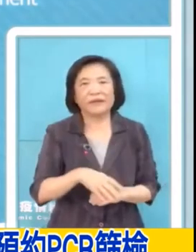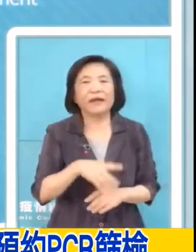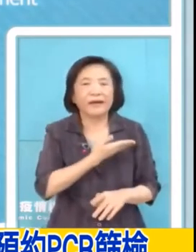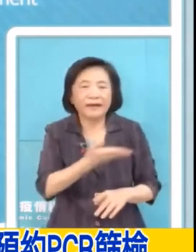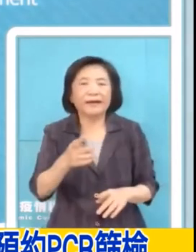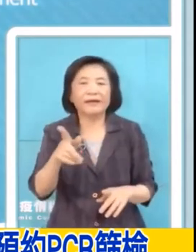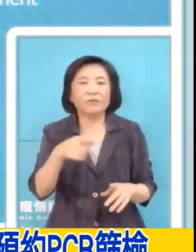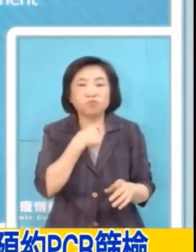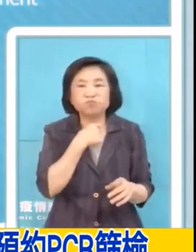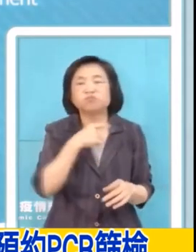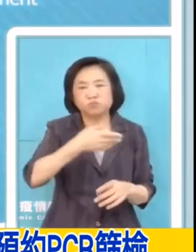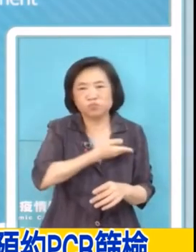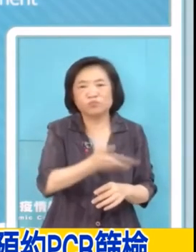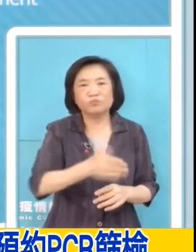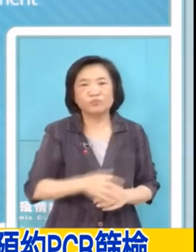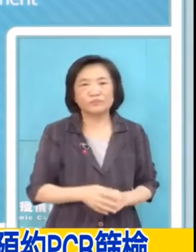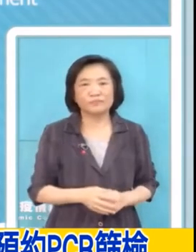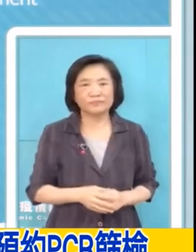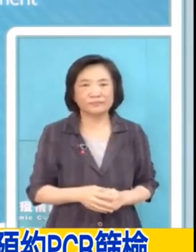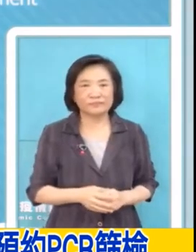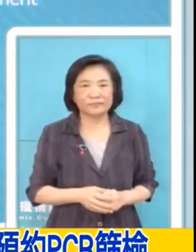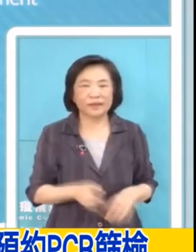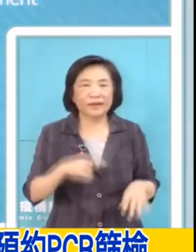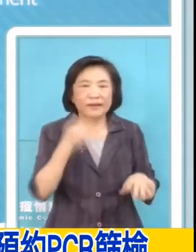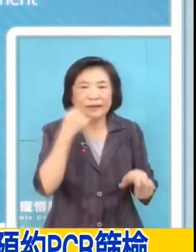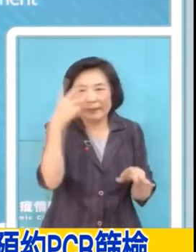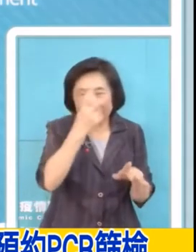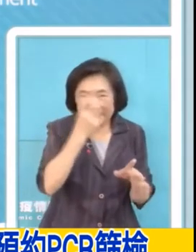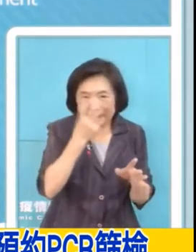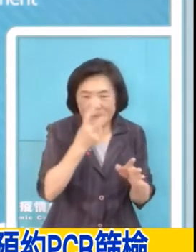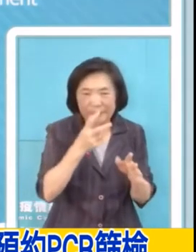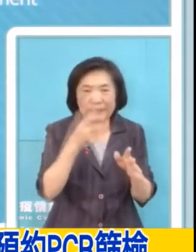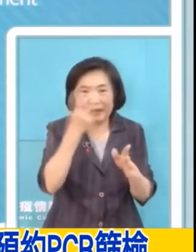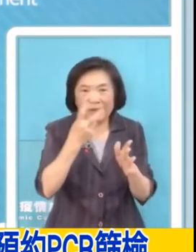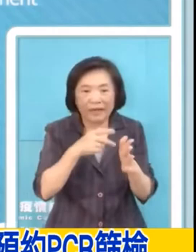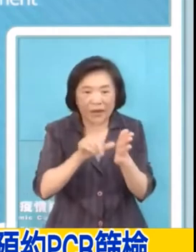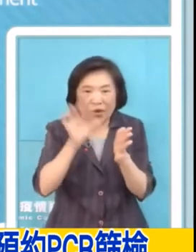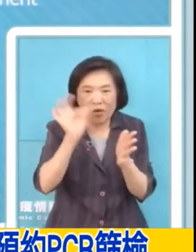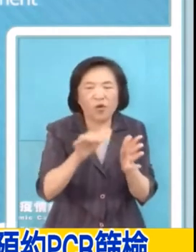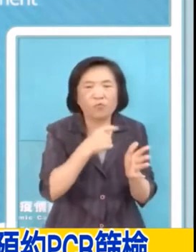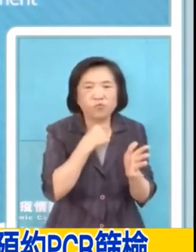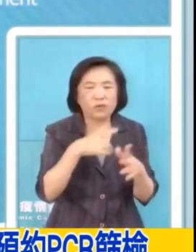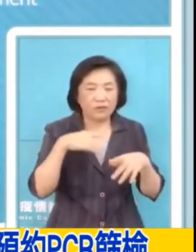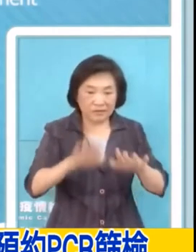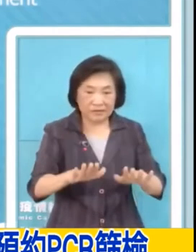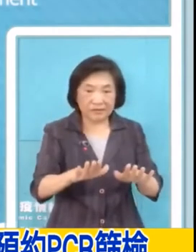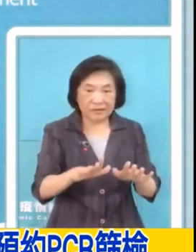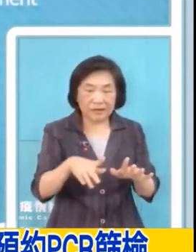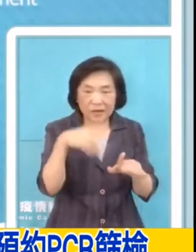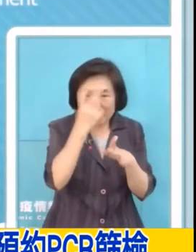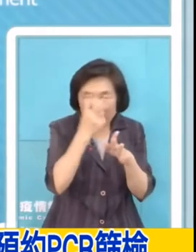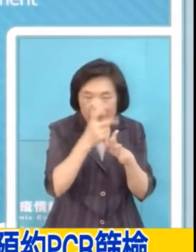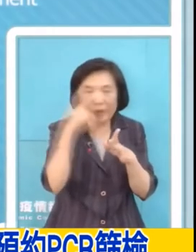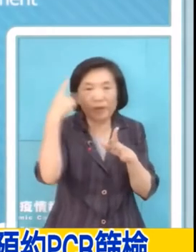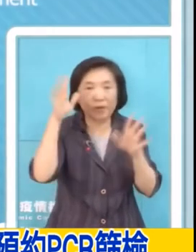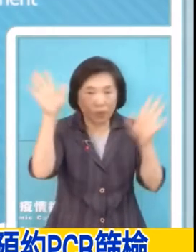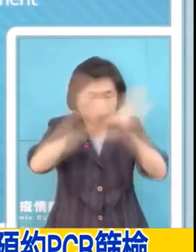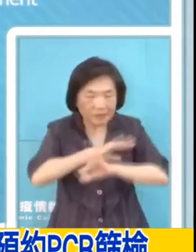们尽量把这个检查结果速度做快一点的、哦、希望今天做的今天晚上都会做出来。